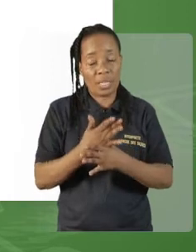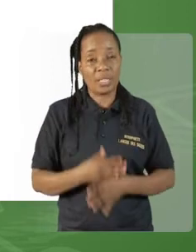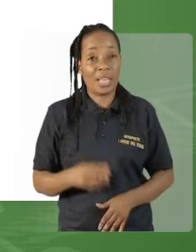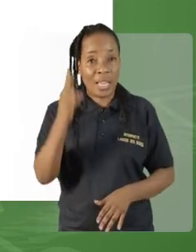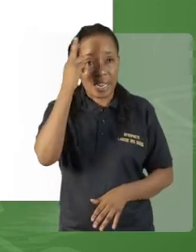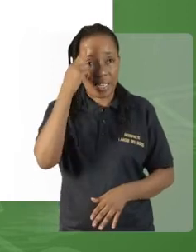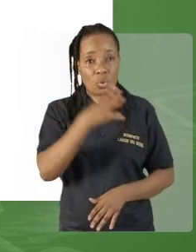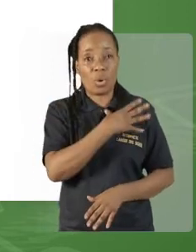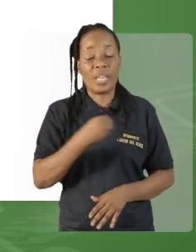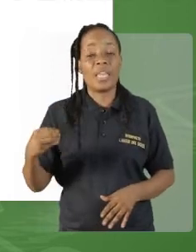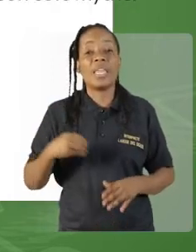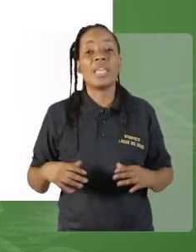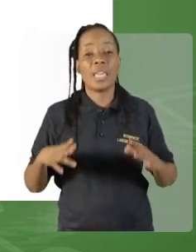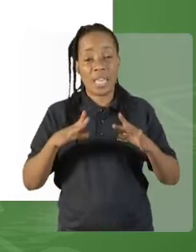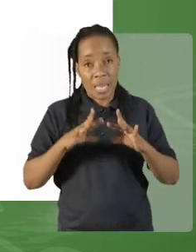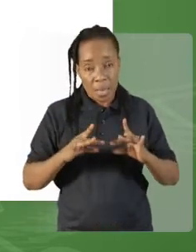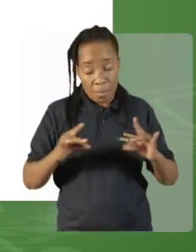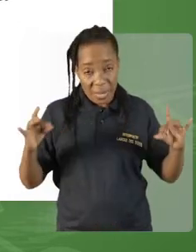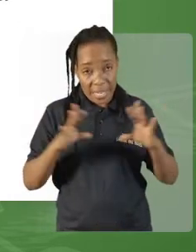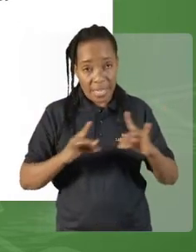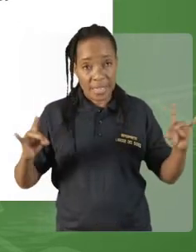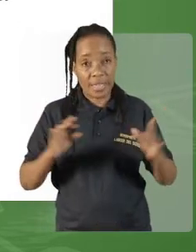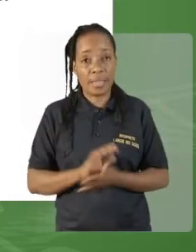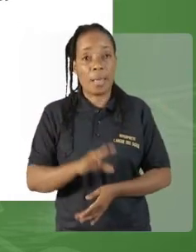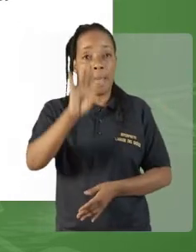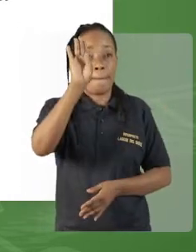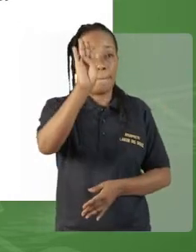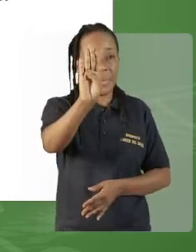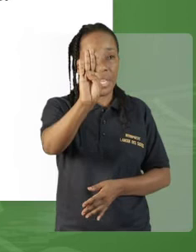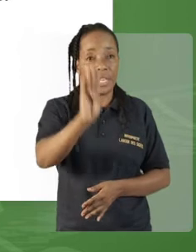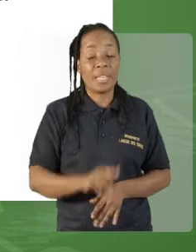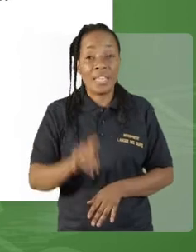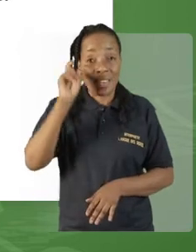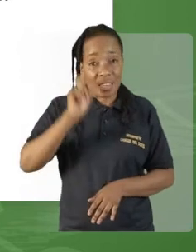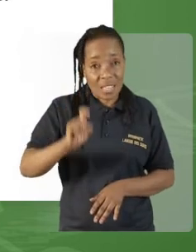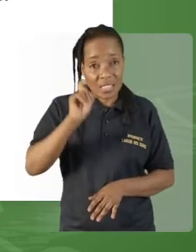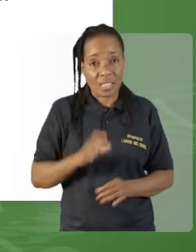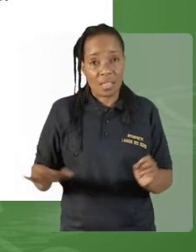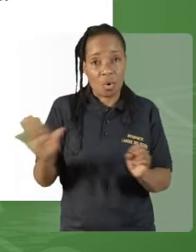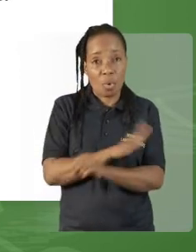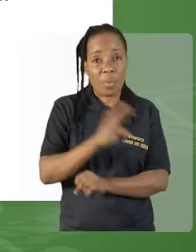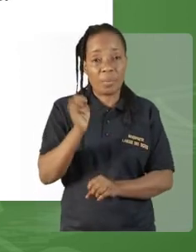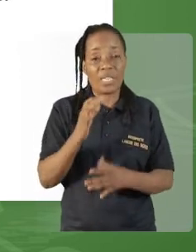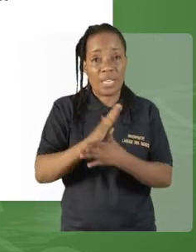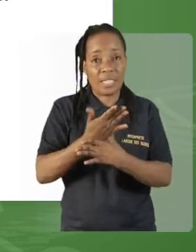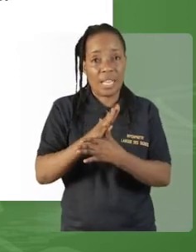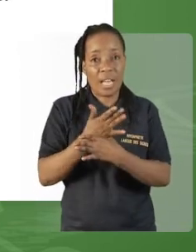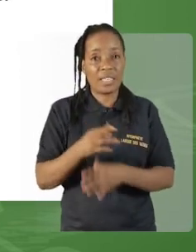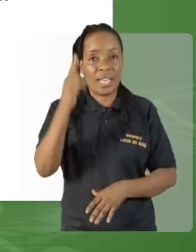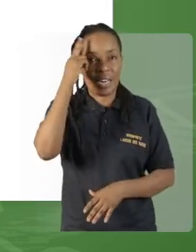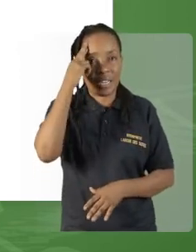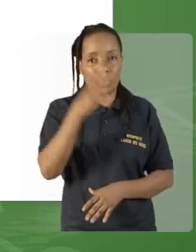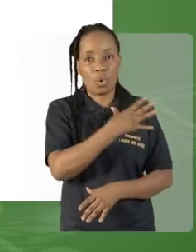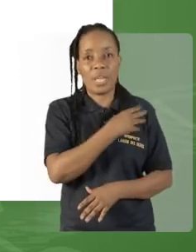mythe, et en B, la nécessaire complémentarité entre la raison et le mythe.